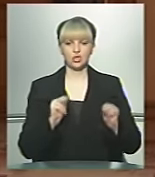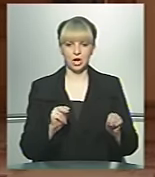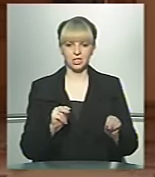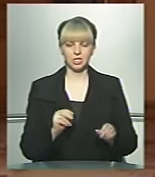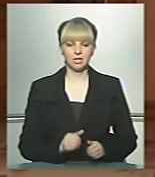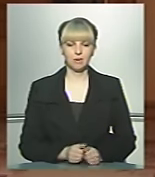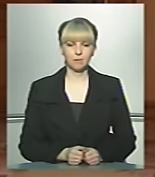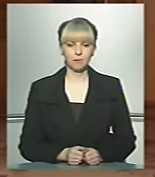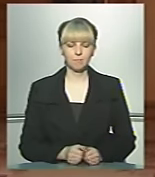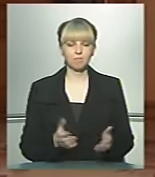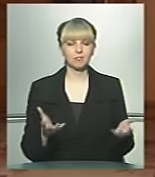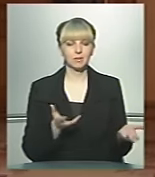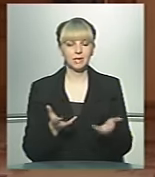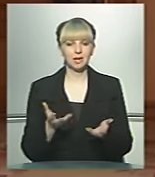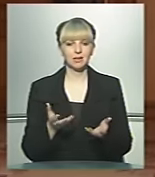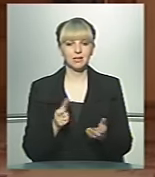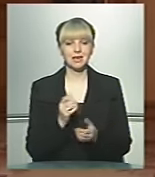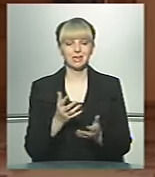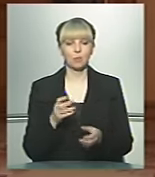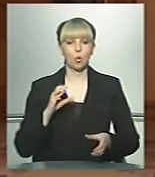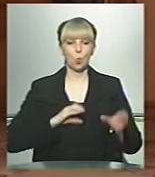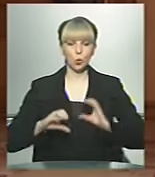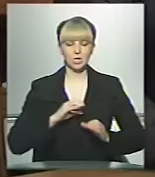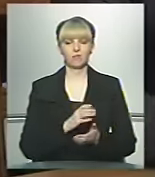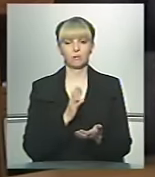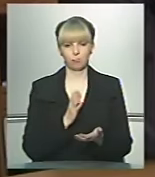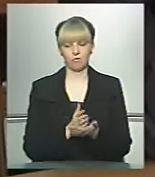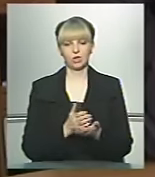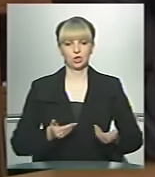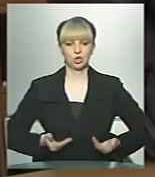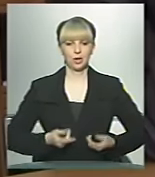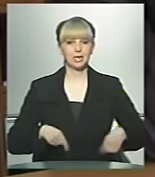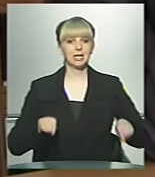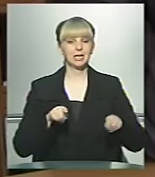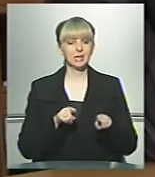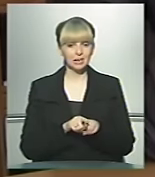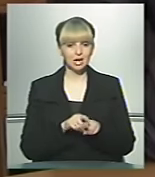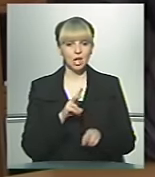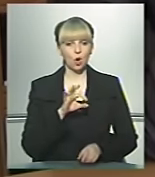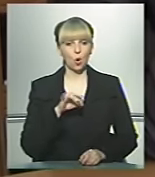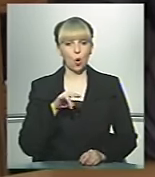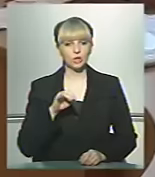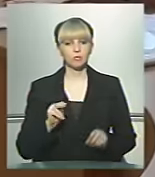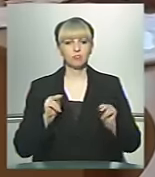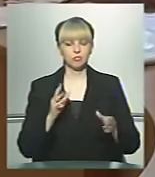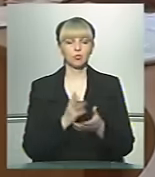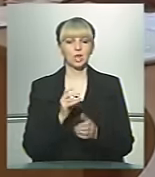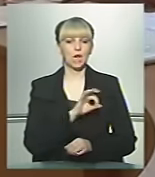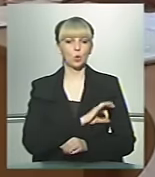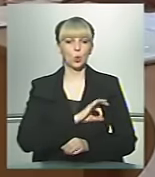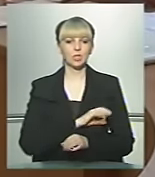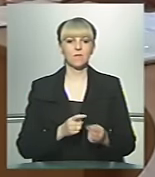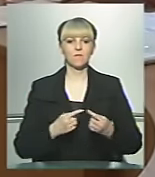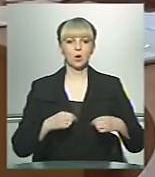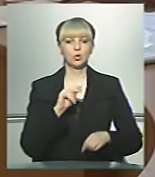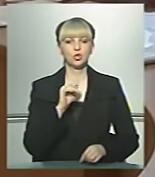честі, за якими університет має жити. Такий своєрідний кодекс честі вже діє на юридичному